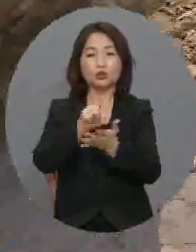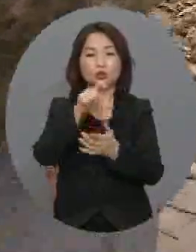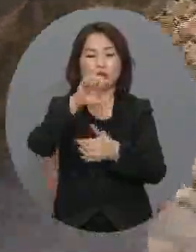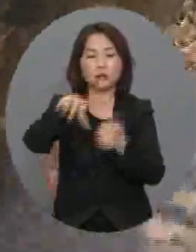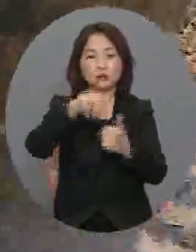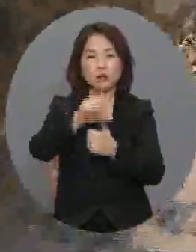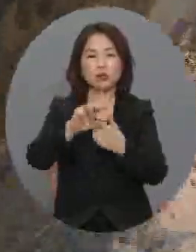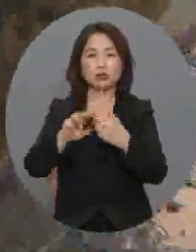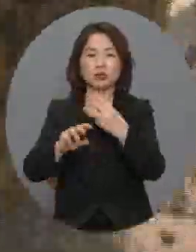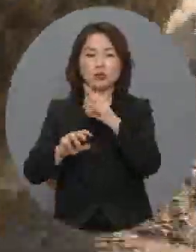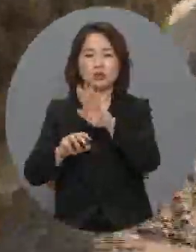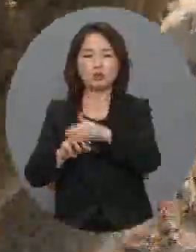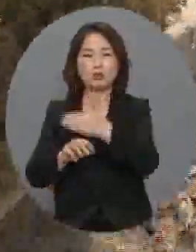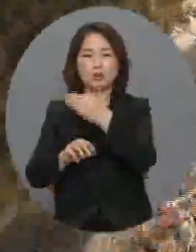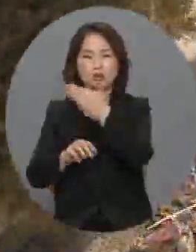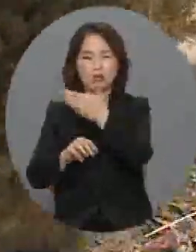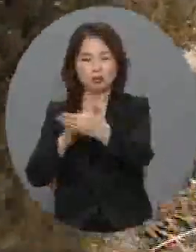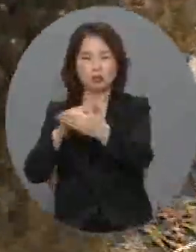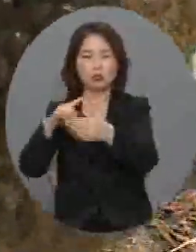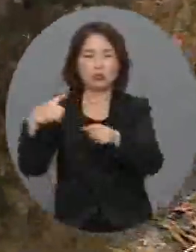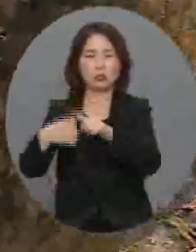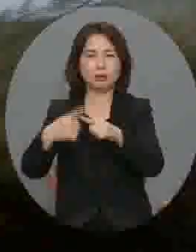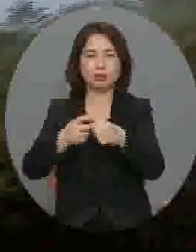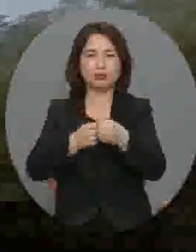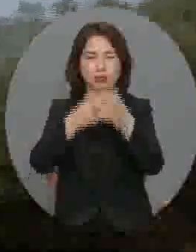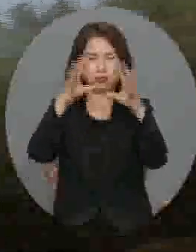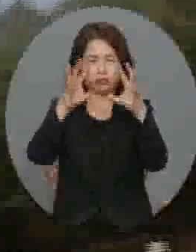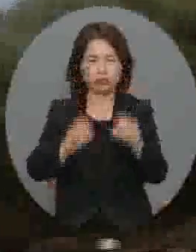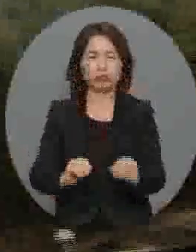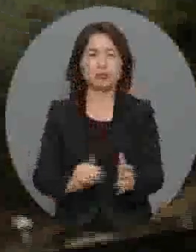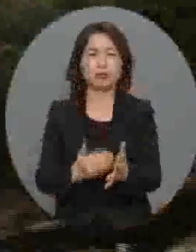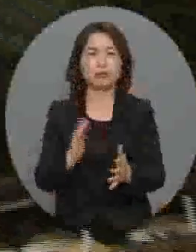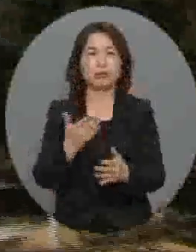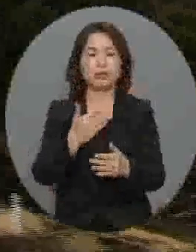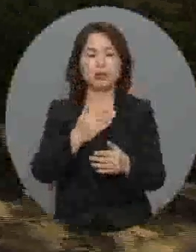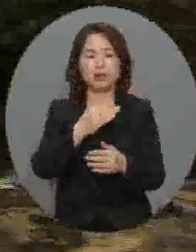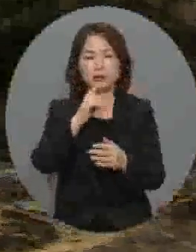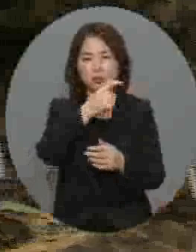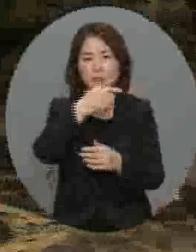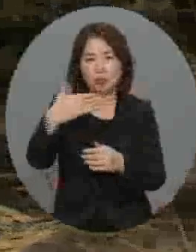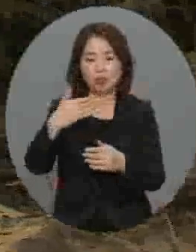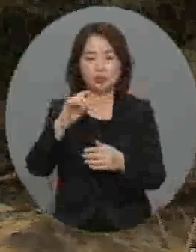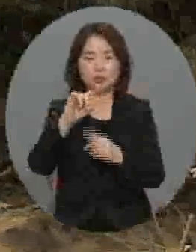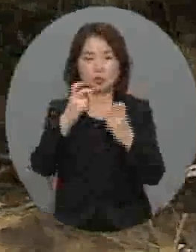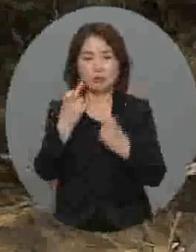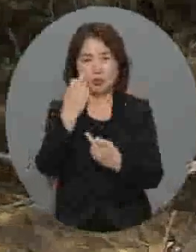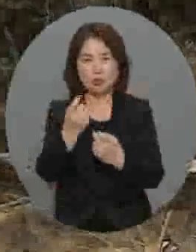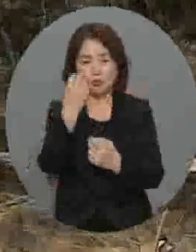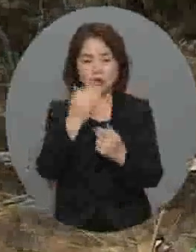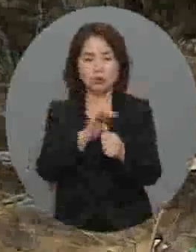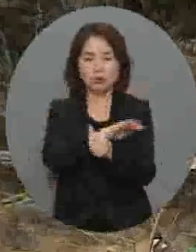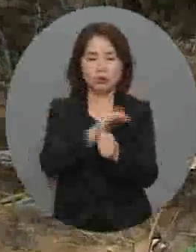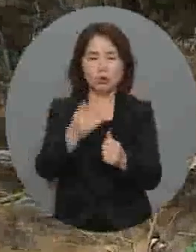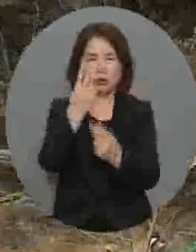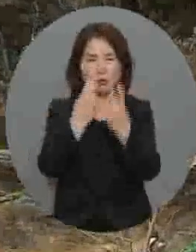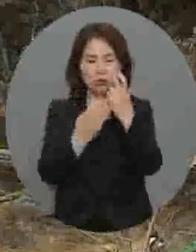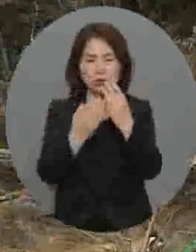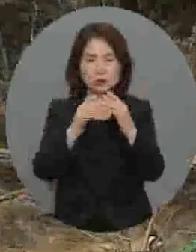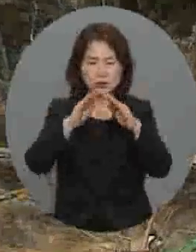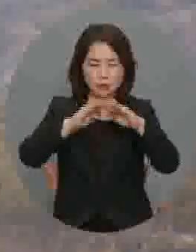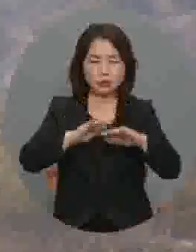430개 면적의 산림이 잿더미로 변했습니다. 행정당국과 경찰은 이번 산불의 원인을 성묘객의